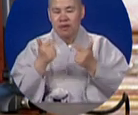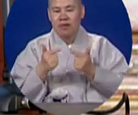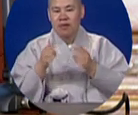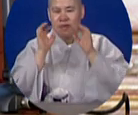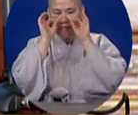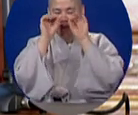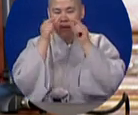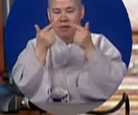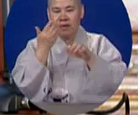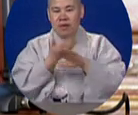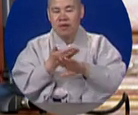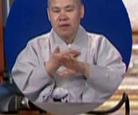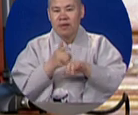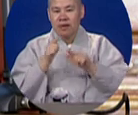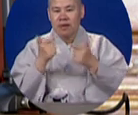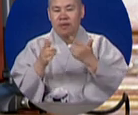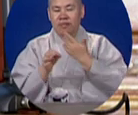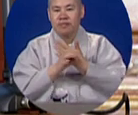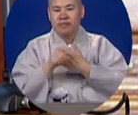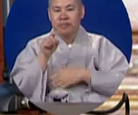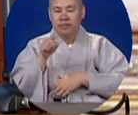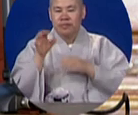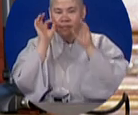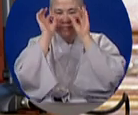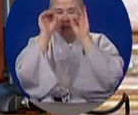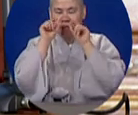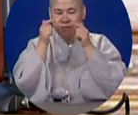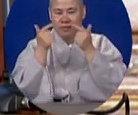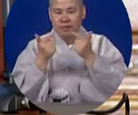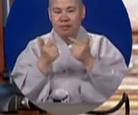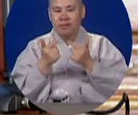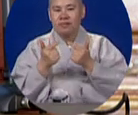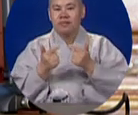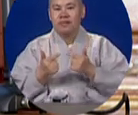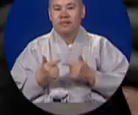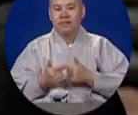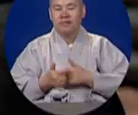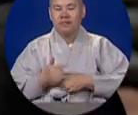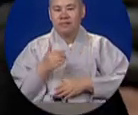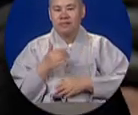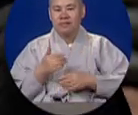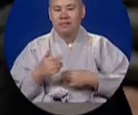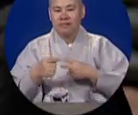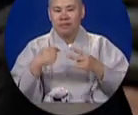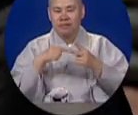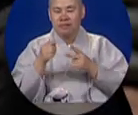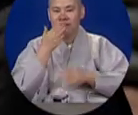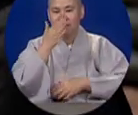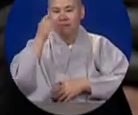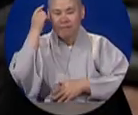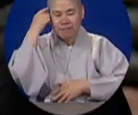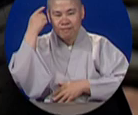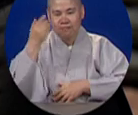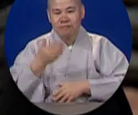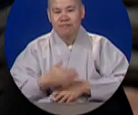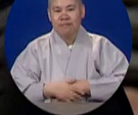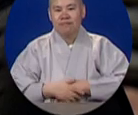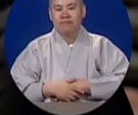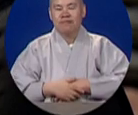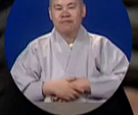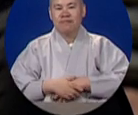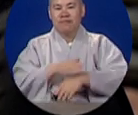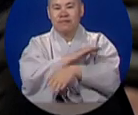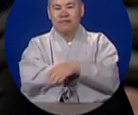다르지 아니하면 그것이 보지 않는 것이다 이거 아시겠습니까 이거